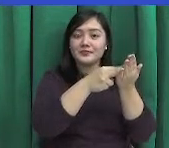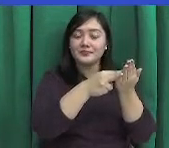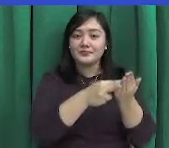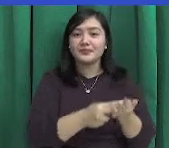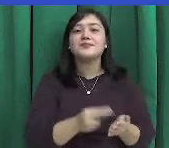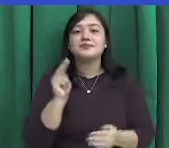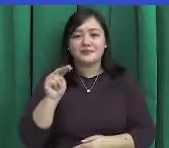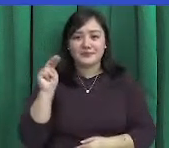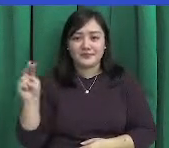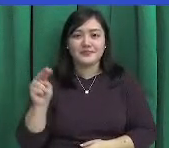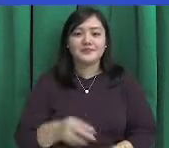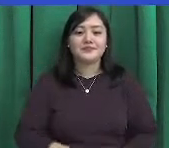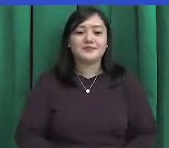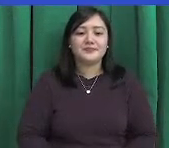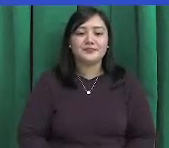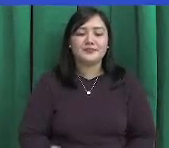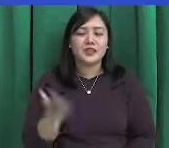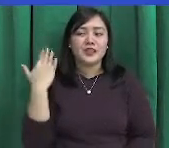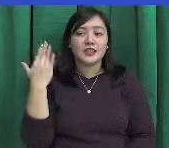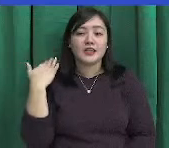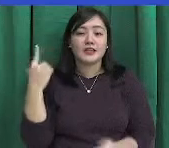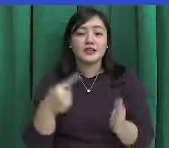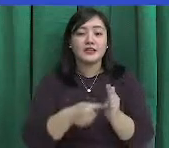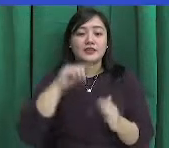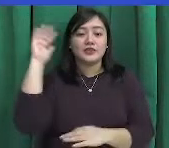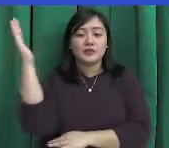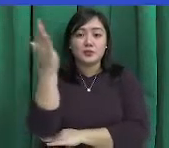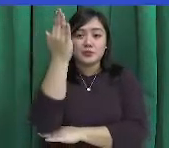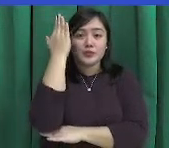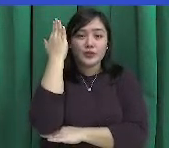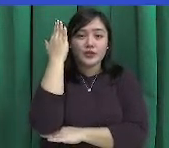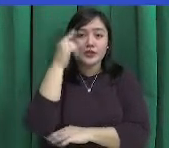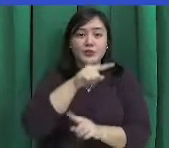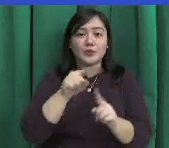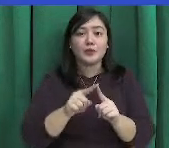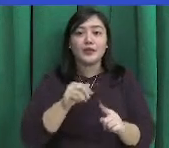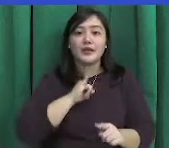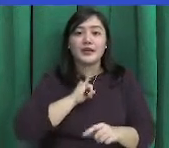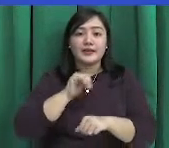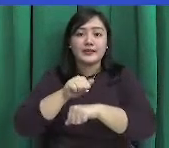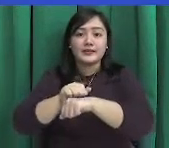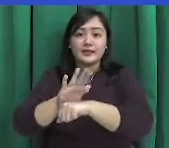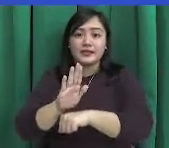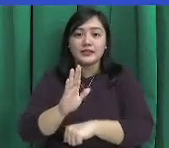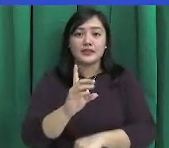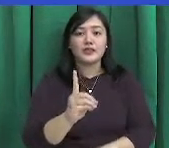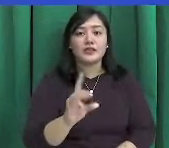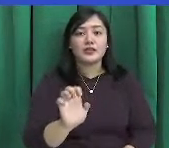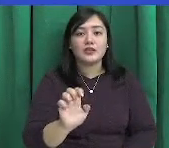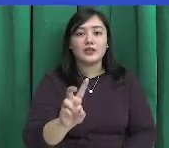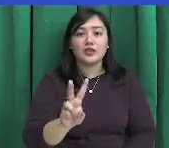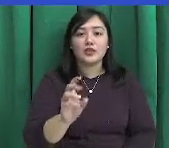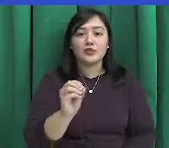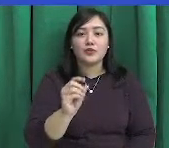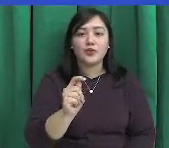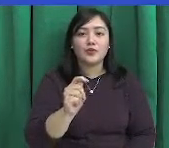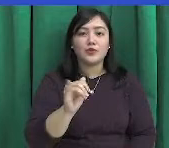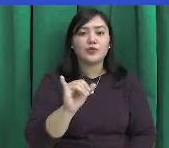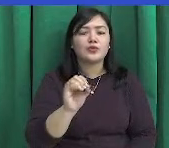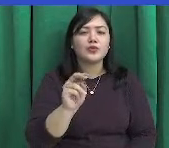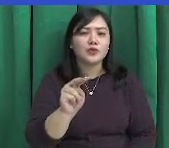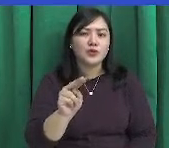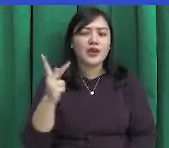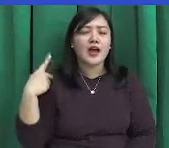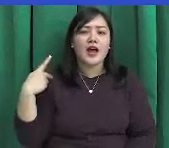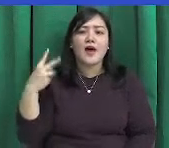pangangailangan po nila. Alam mo, kanilang umaga, habang nagpapasa po ako ng aking devotional, sabi ng isang kapatid, Pastor, meron po